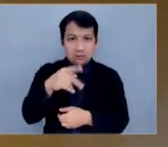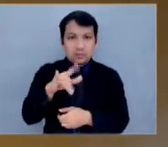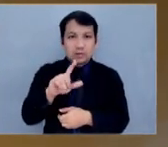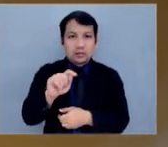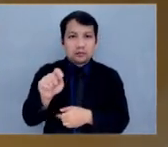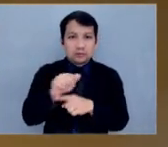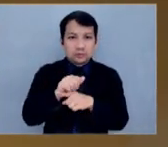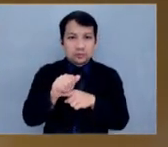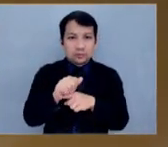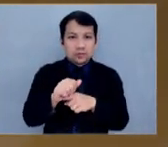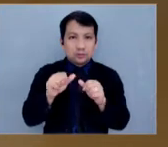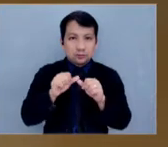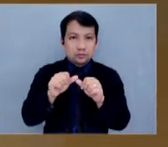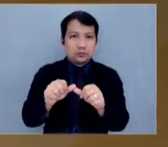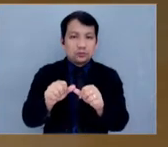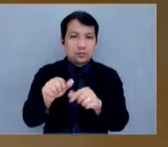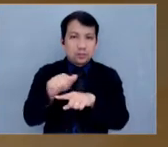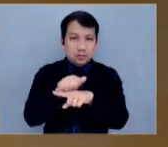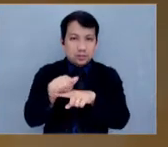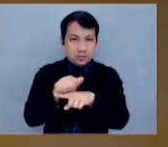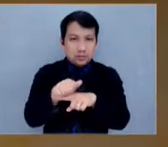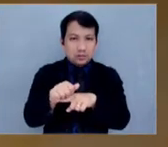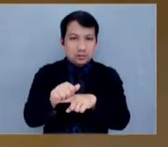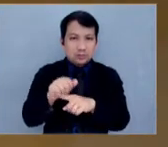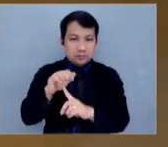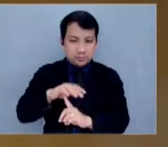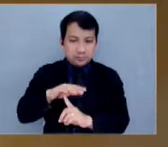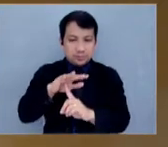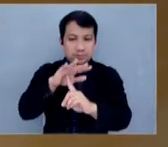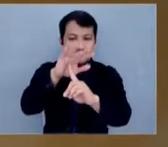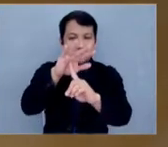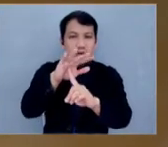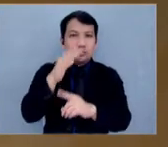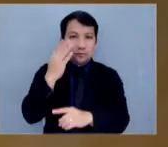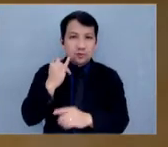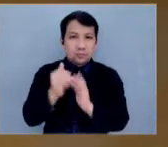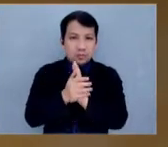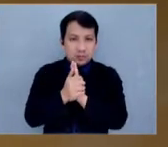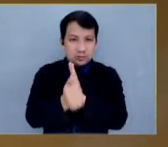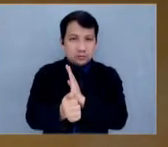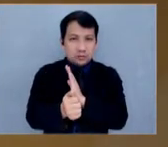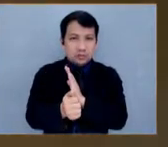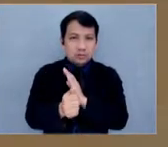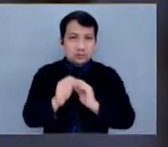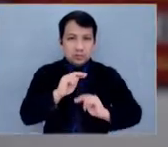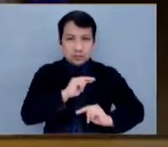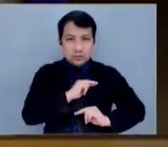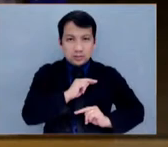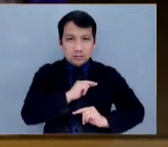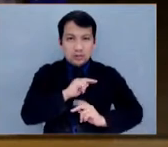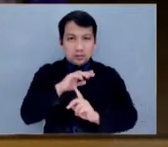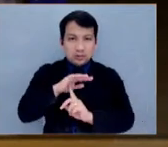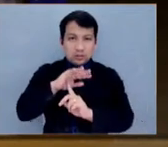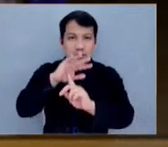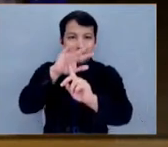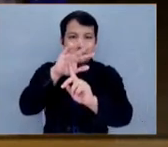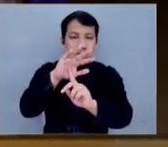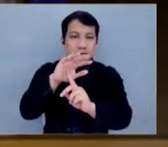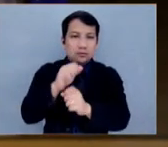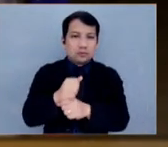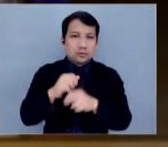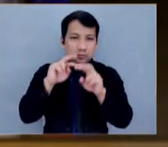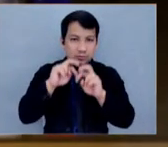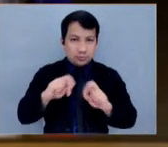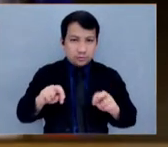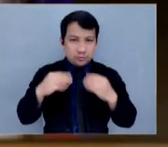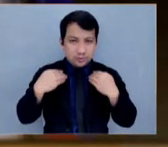pa rin daw sa pagsasanay sa pagpapalipad ng helicopter para maging mahusay na Navy air asset. Sinailalim na sa autopsy ang